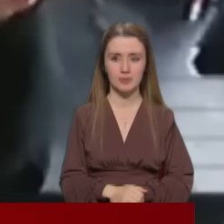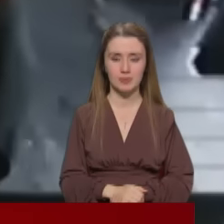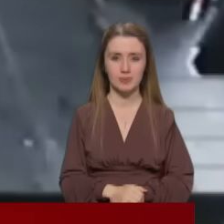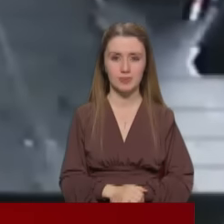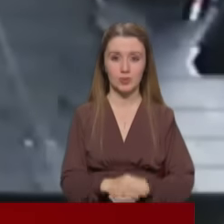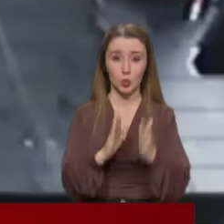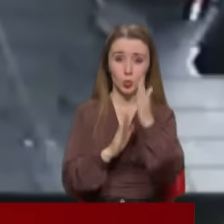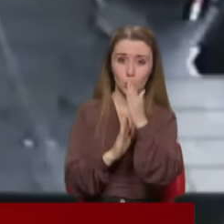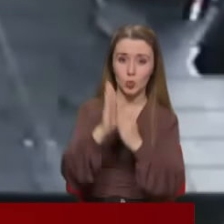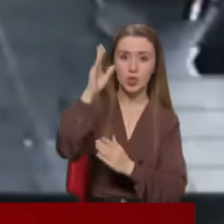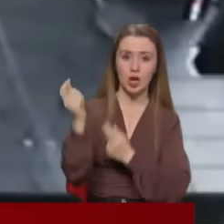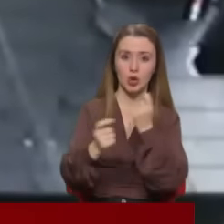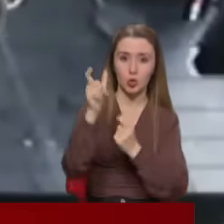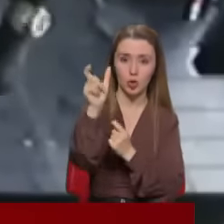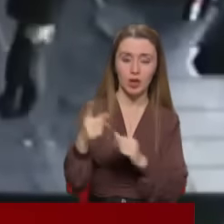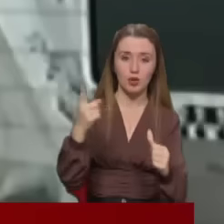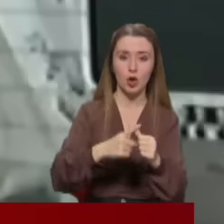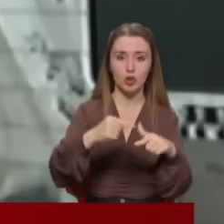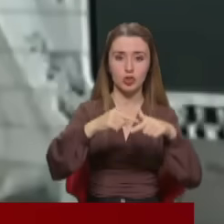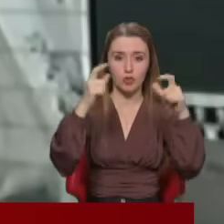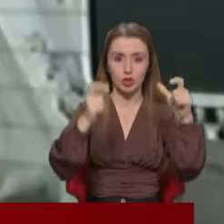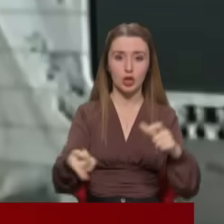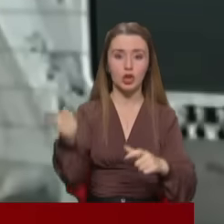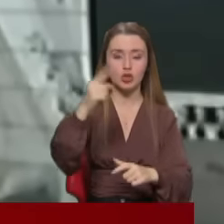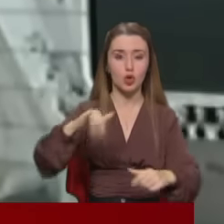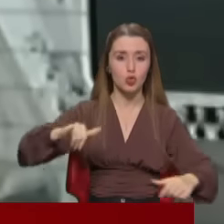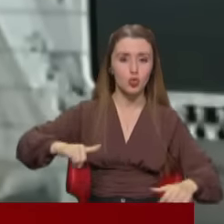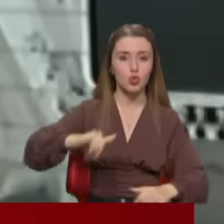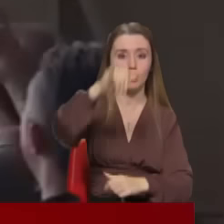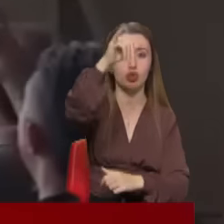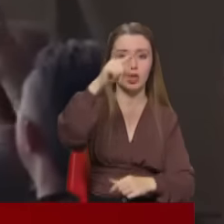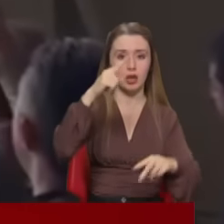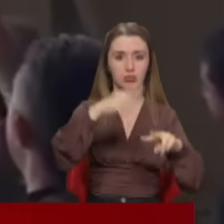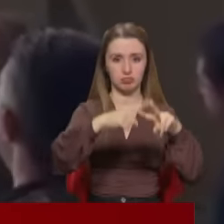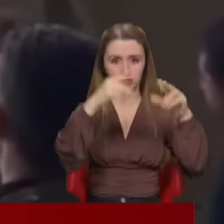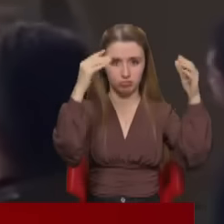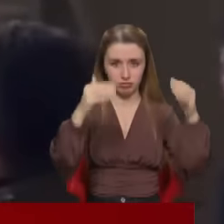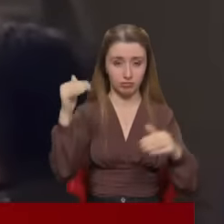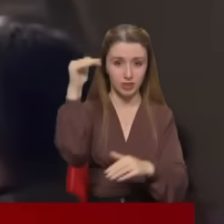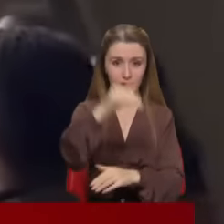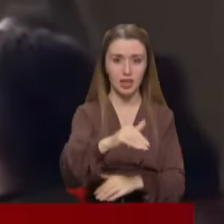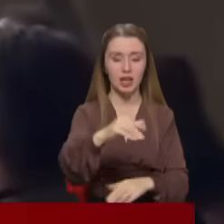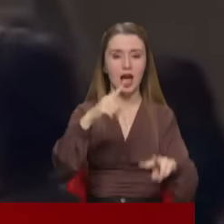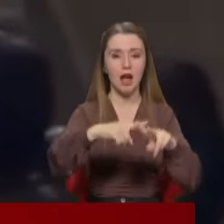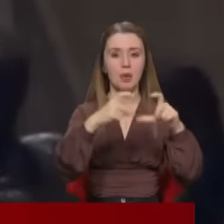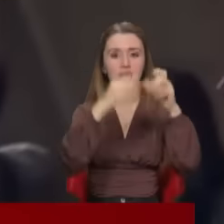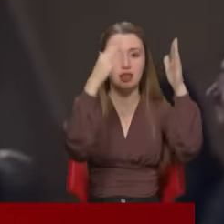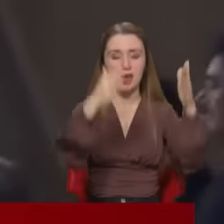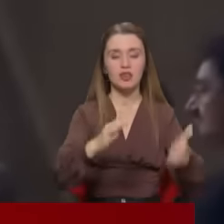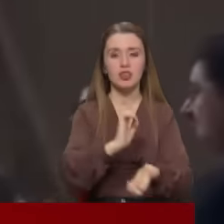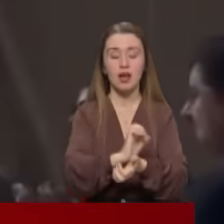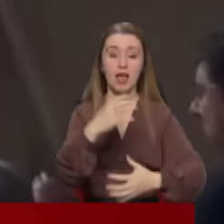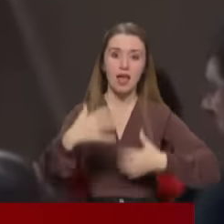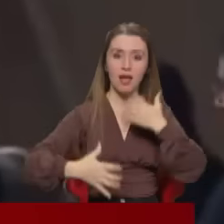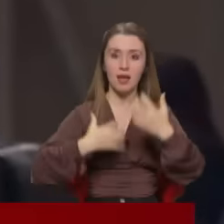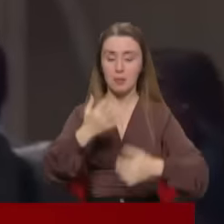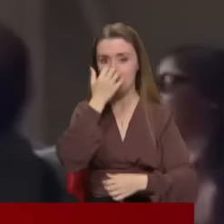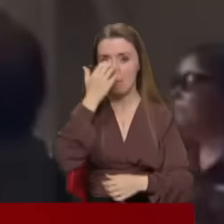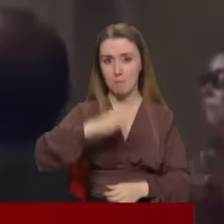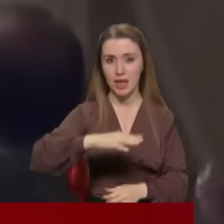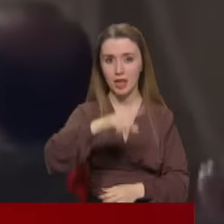Uzay mürettebatı önce Florida'ya, ardından uçakla Houston'a götürüldü. Alper Gezer Avcı'nın ailesi heyecanla